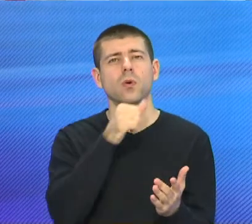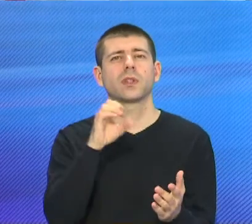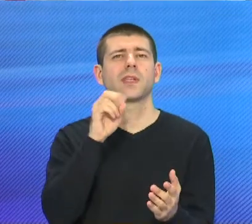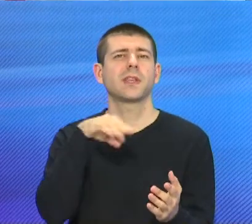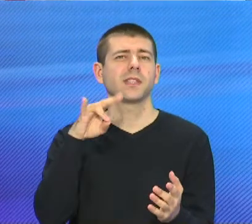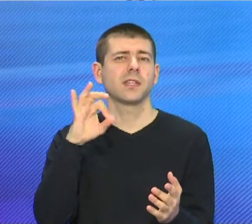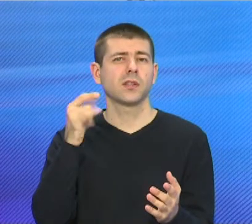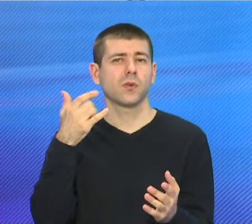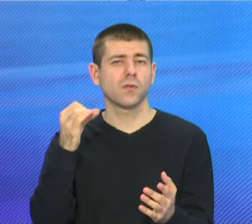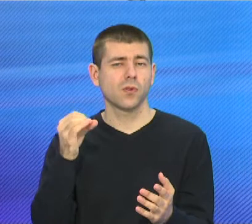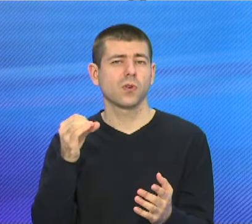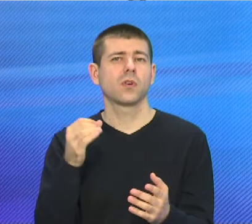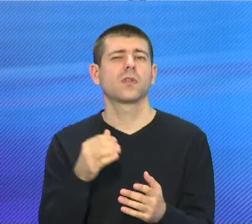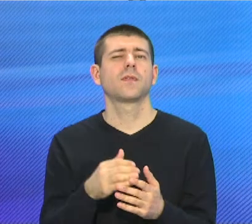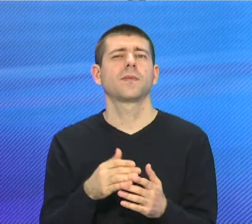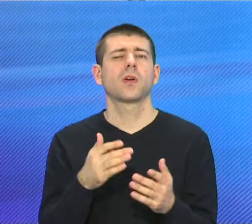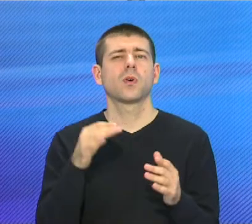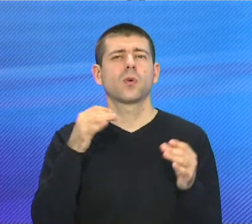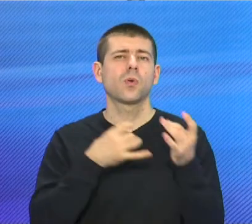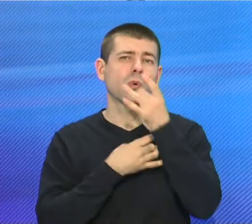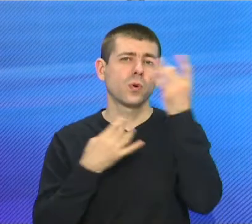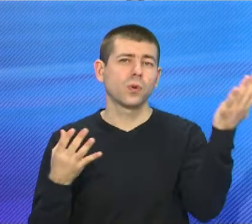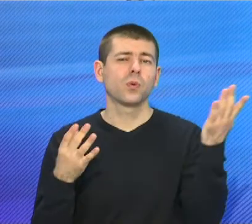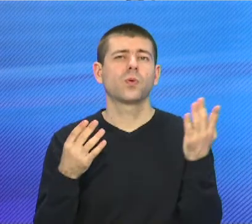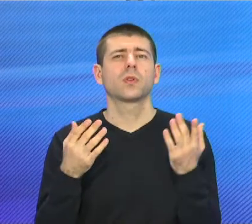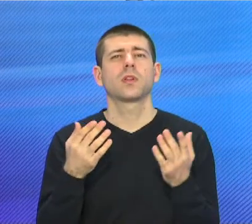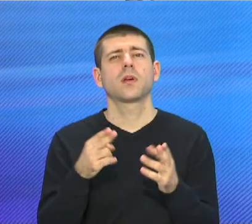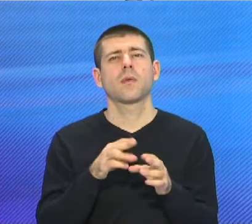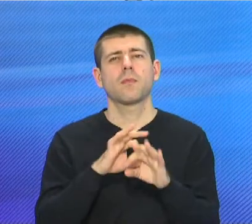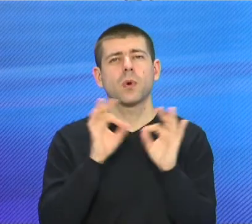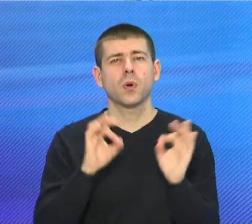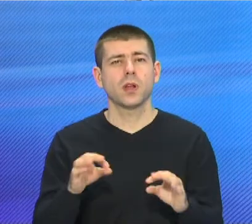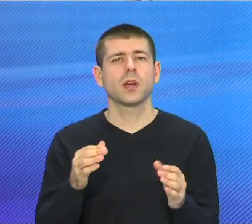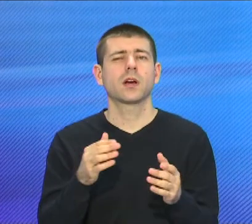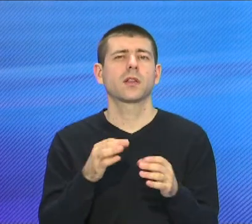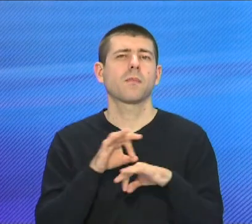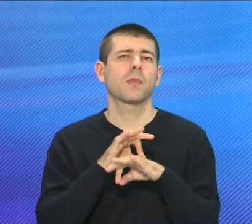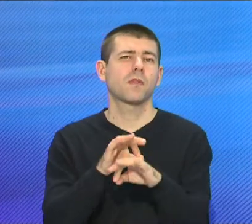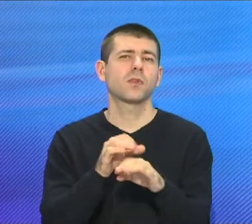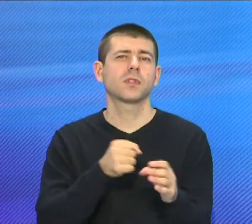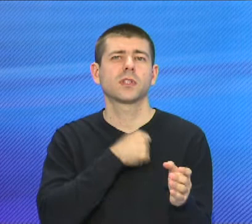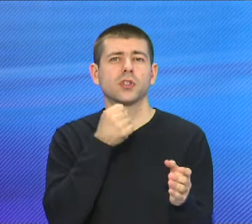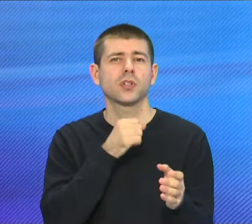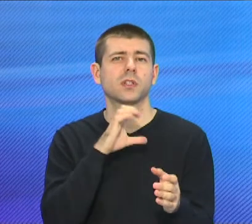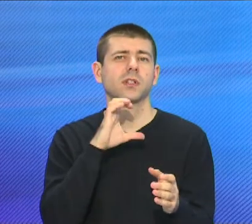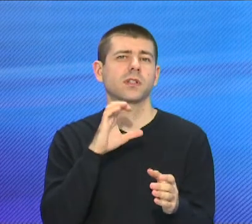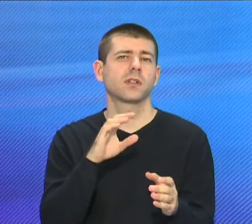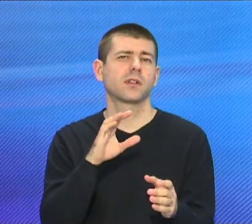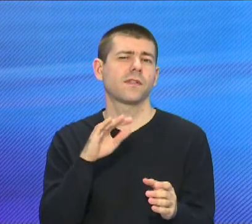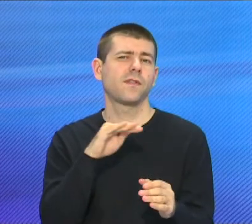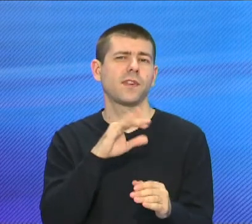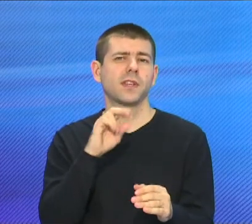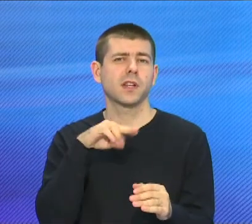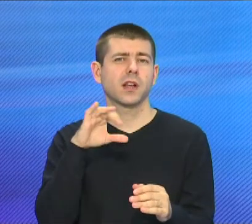широкий резонанс. Культурно-адукационный патриотичный проект «Тягник памяти» реализуется под кураторством старшини Совета Федерации Федерального